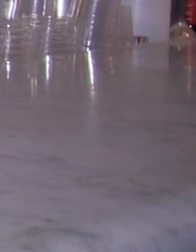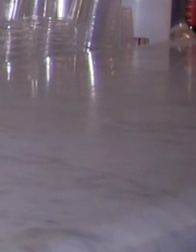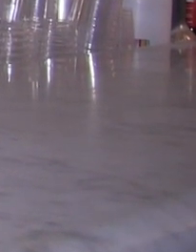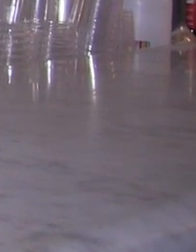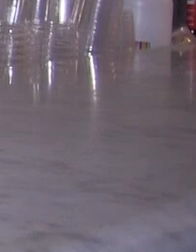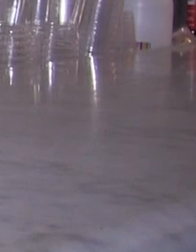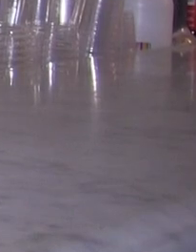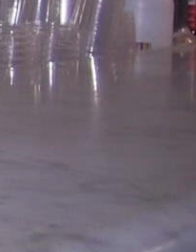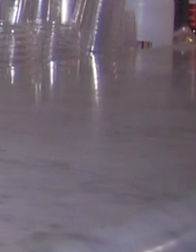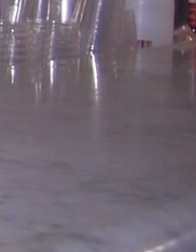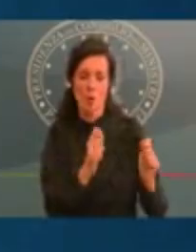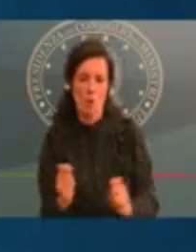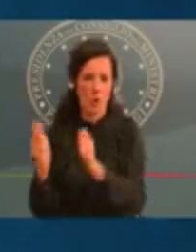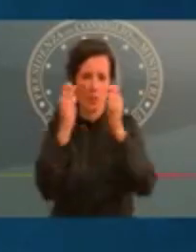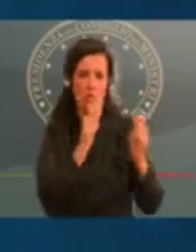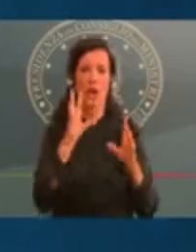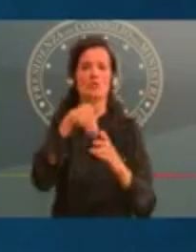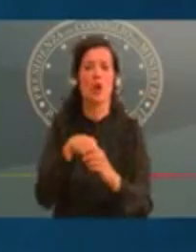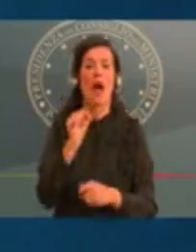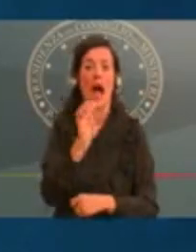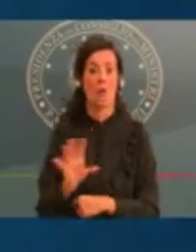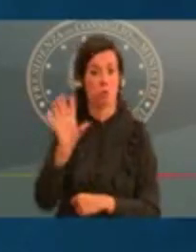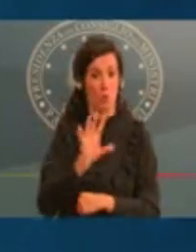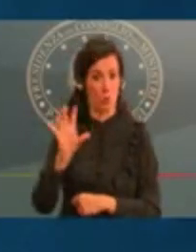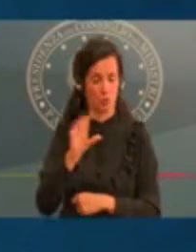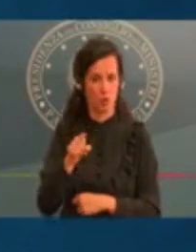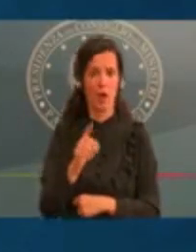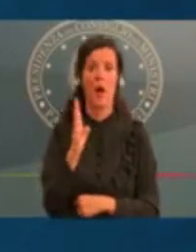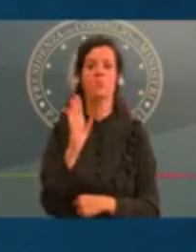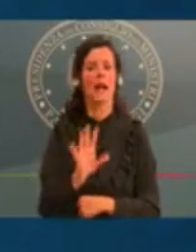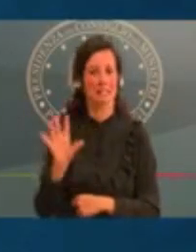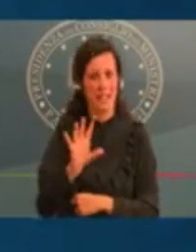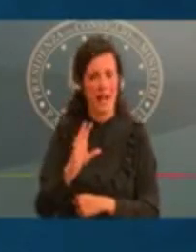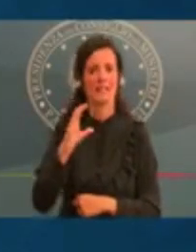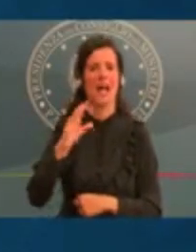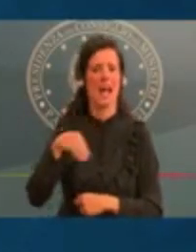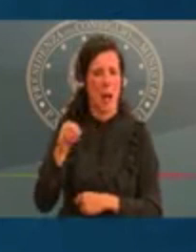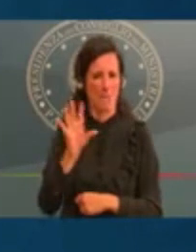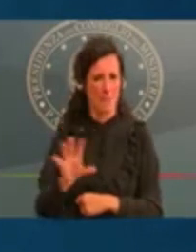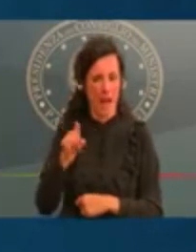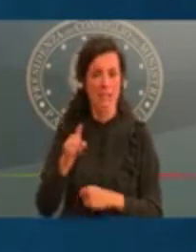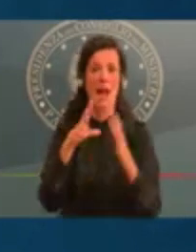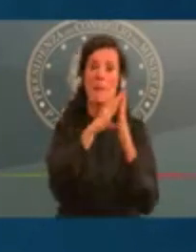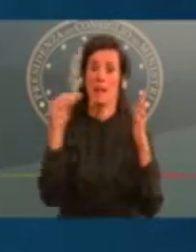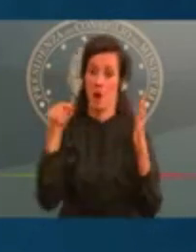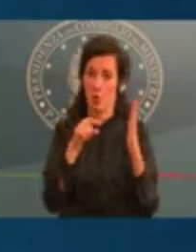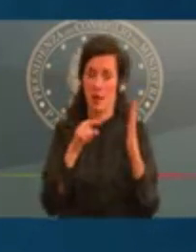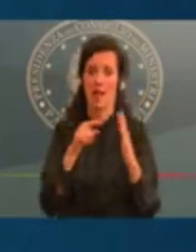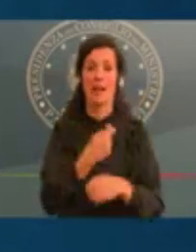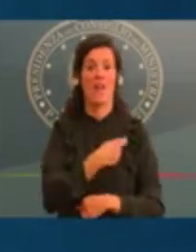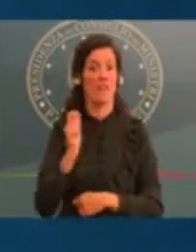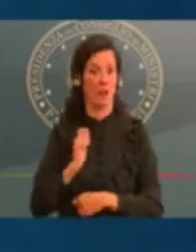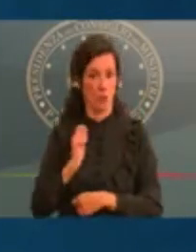uscire dal territorio comunale tutte misure imposte nelle aree ad alto rischio ieri sera la smentita la